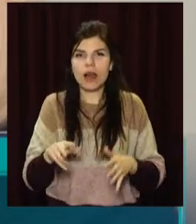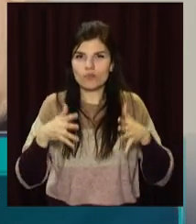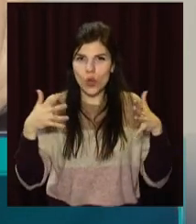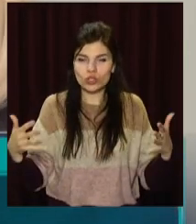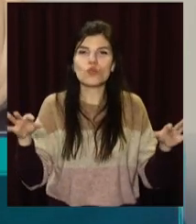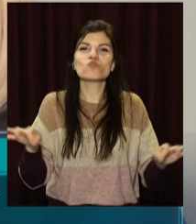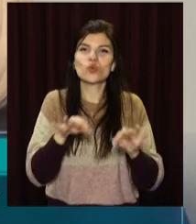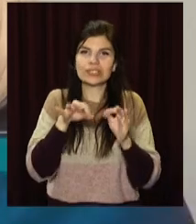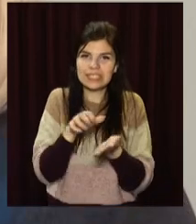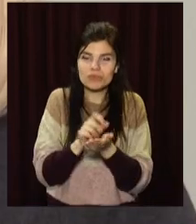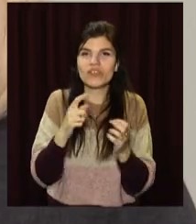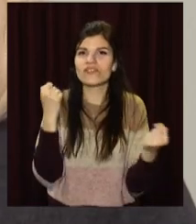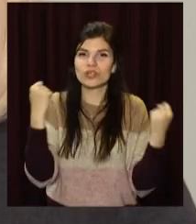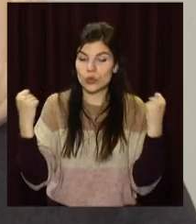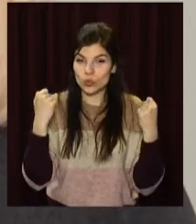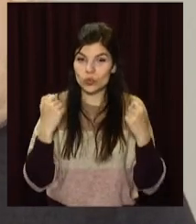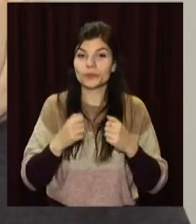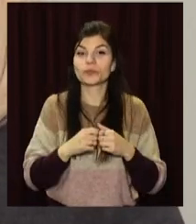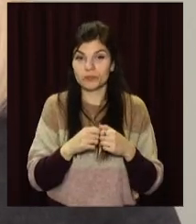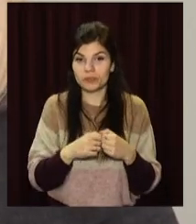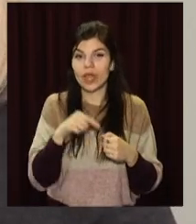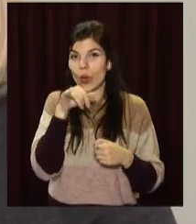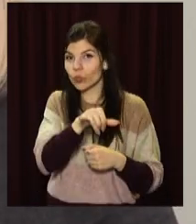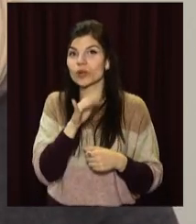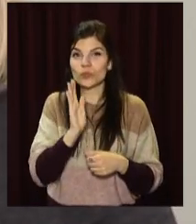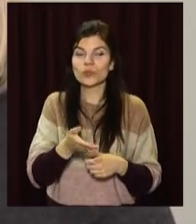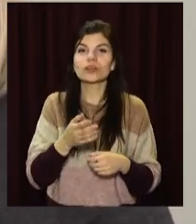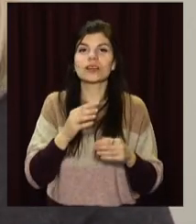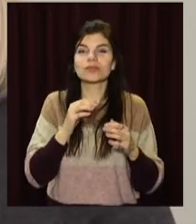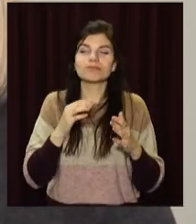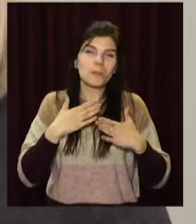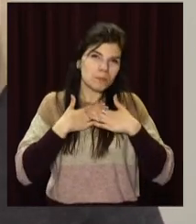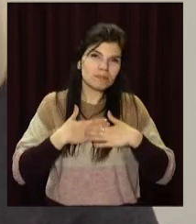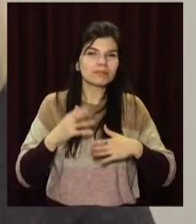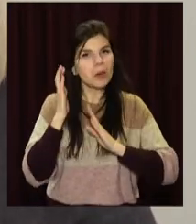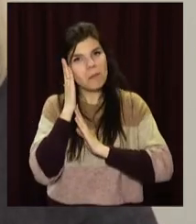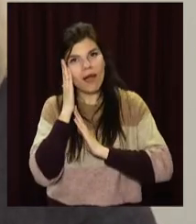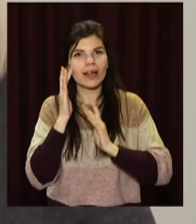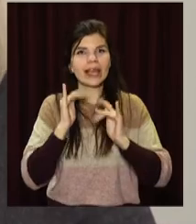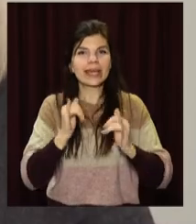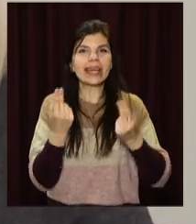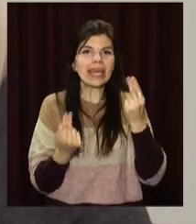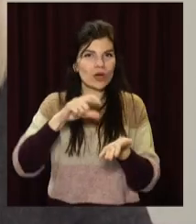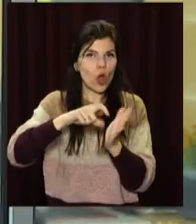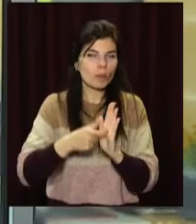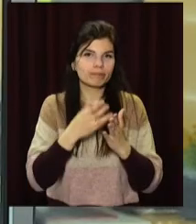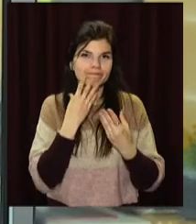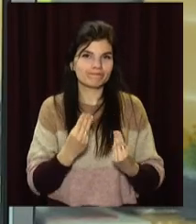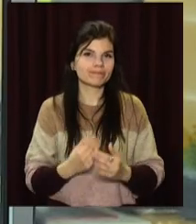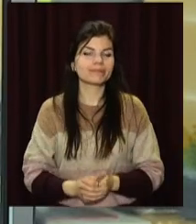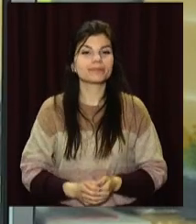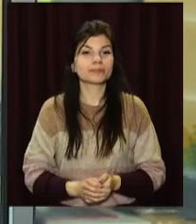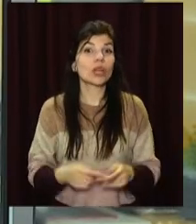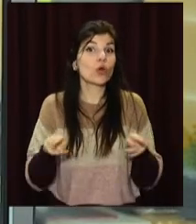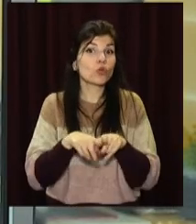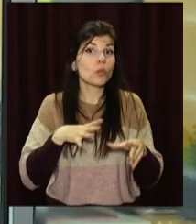займатися музикою та фізкультурою, а також в них будуть затишні спальні та ігрові кімнати.